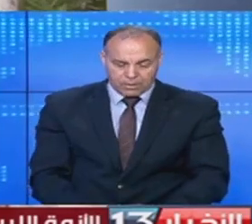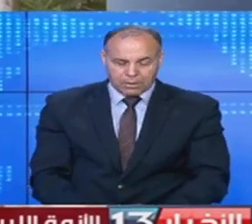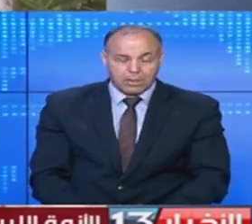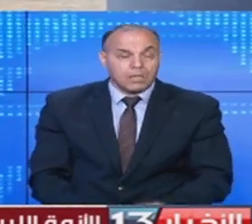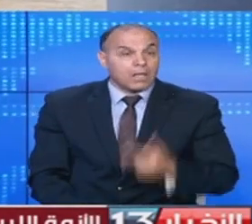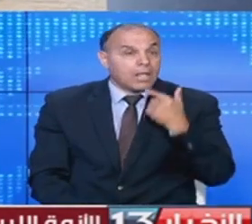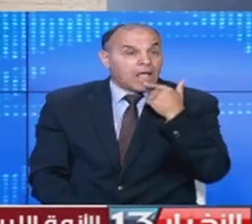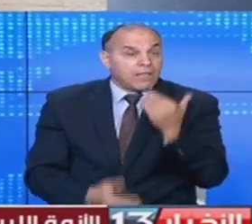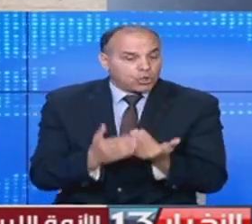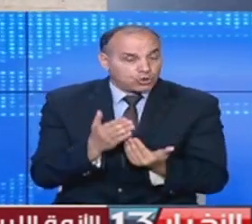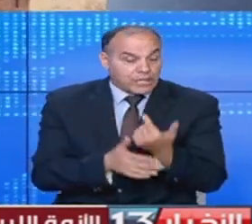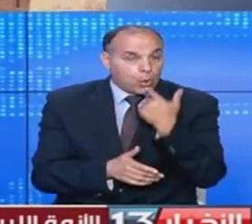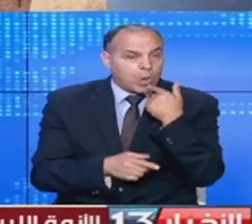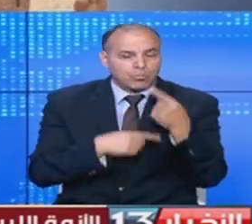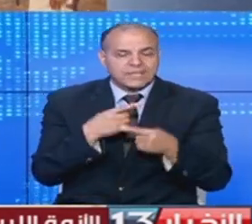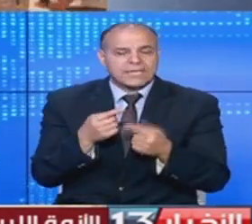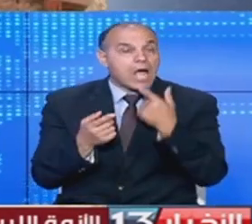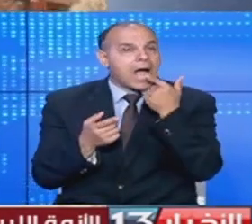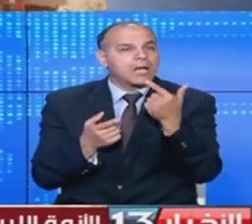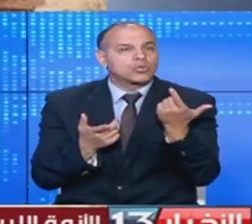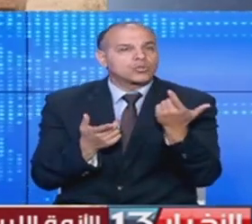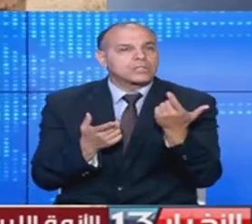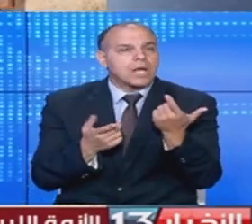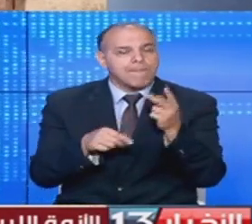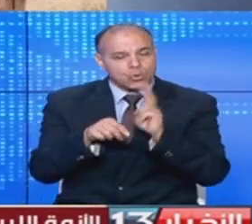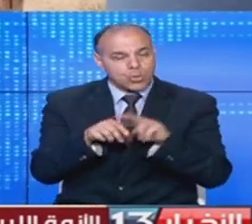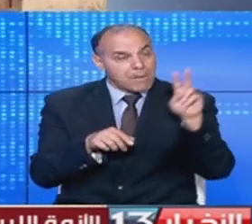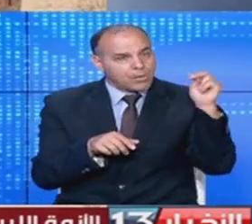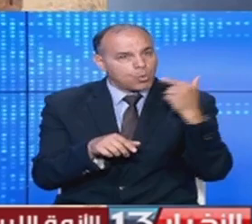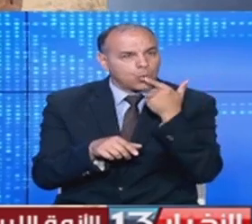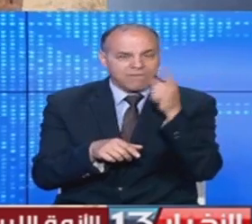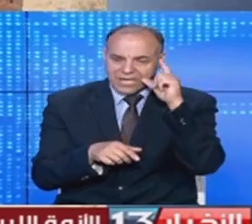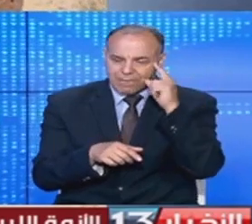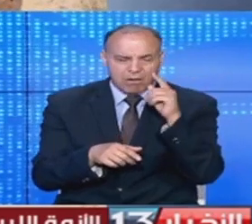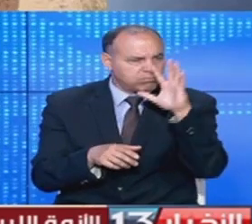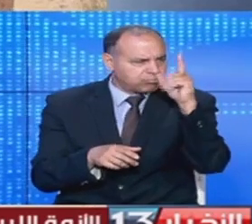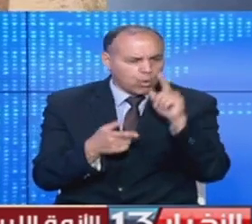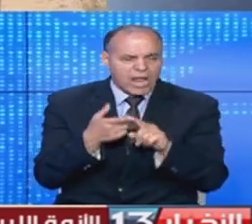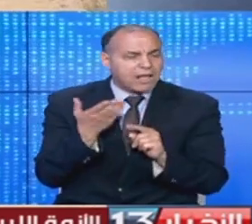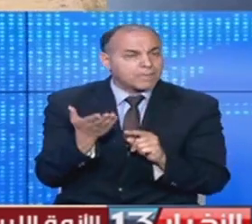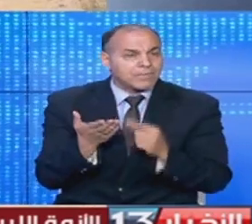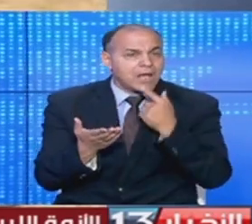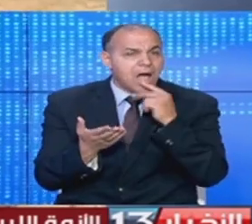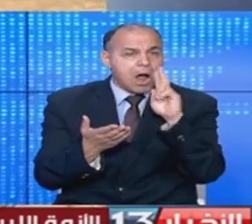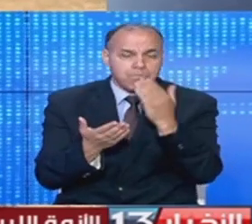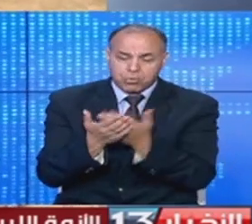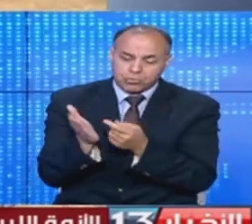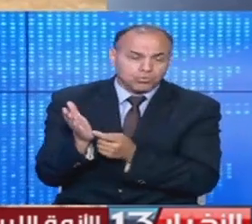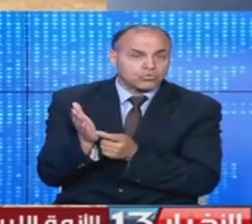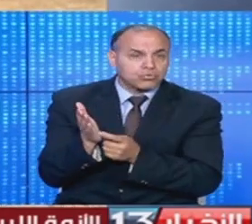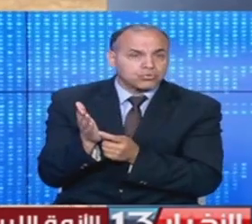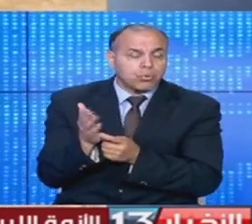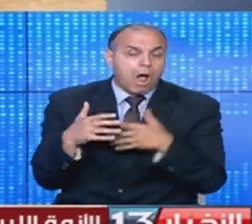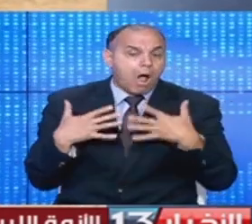وتوازياً مع هذه التطورات المتسارعة، أعربت بعثة الأمم المتحدة في ليبيا عن قلقها الشديد من تقارير وصفتها